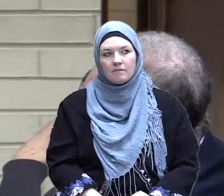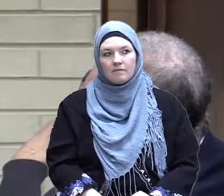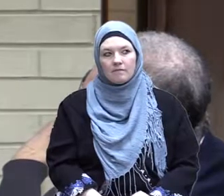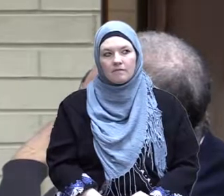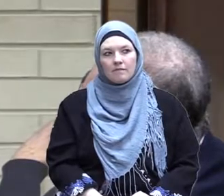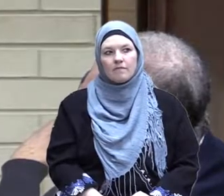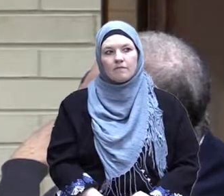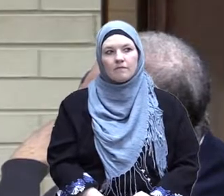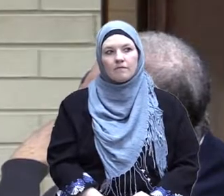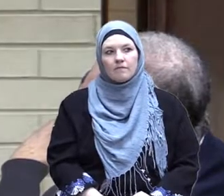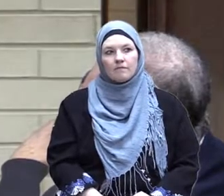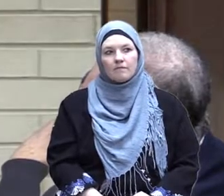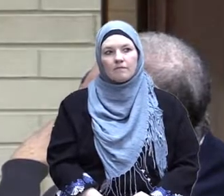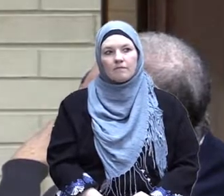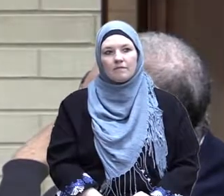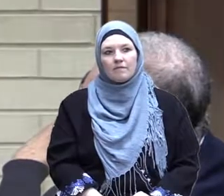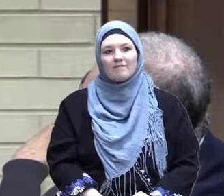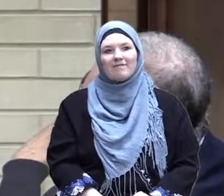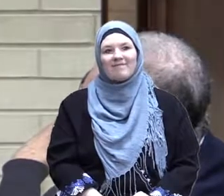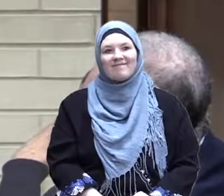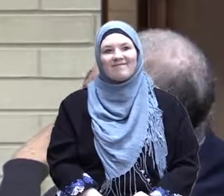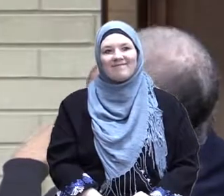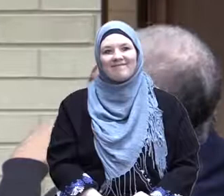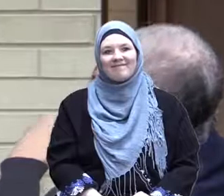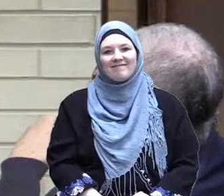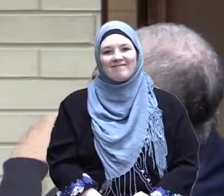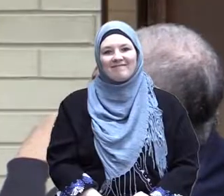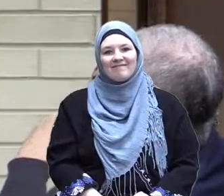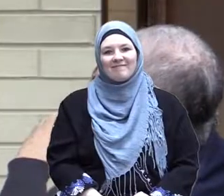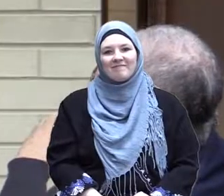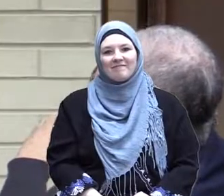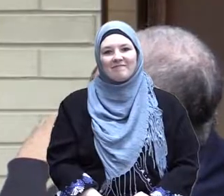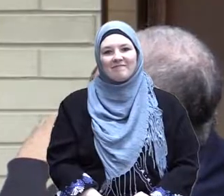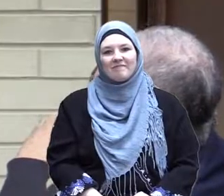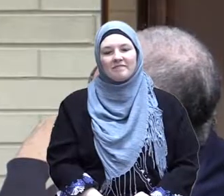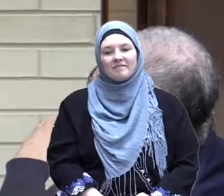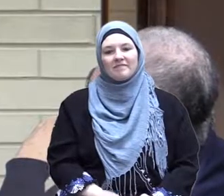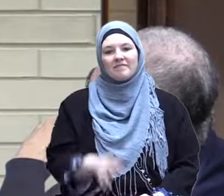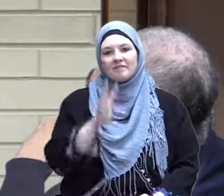والموفون بعهدهم إذا عاهدوا والصابرين في البأساء